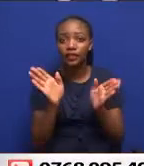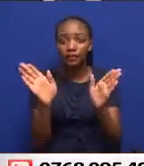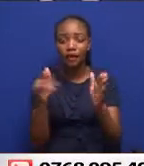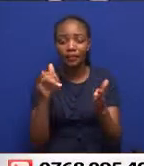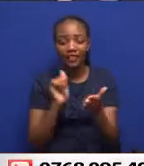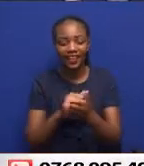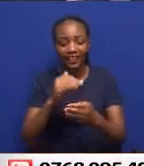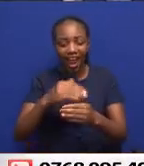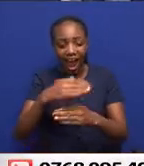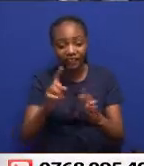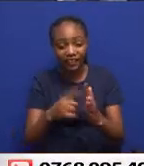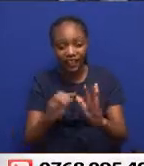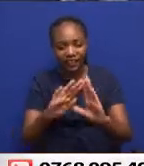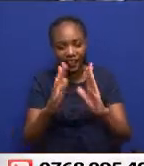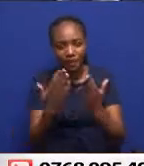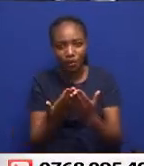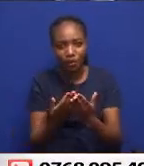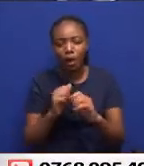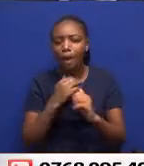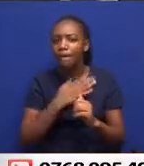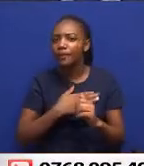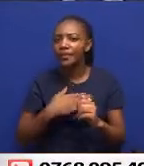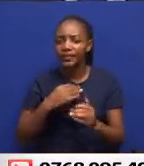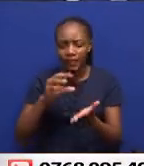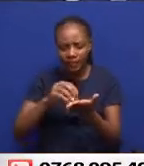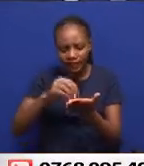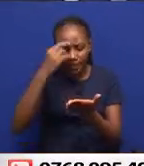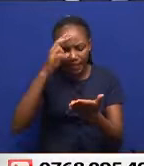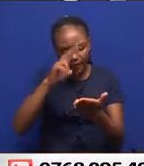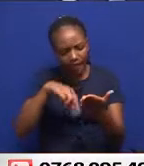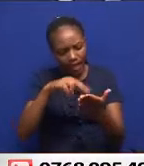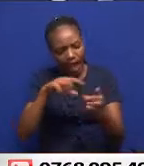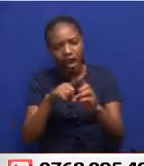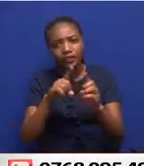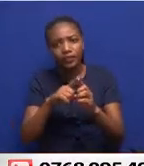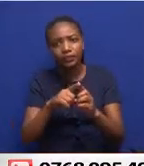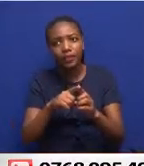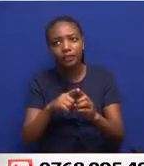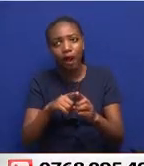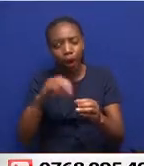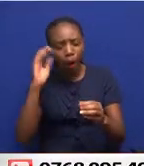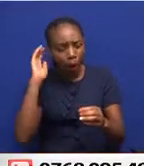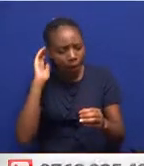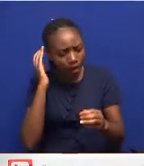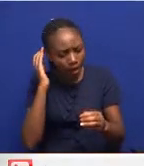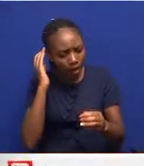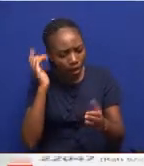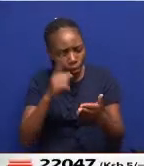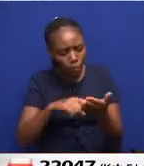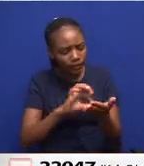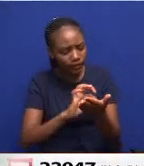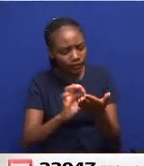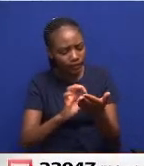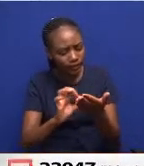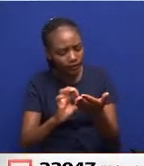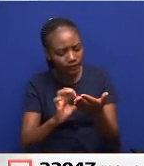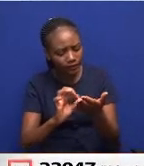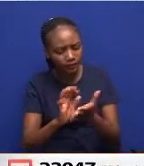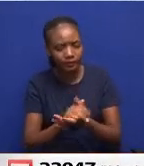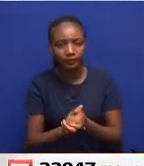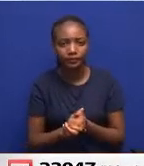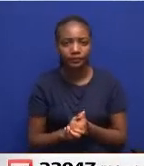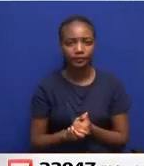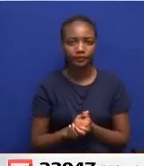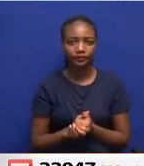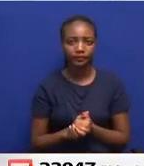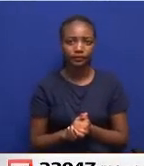uzinduzi wa kitabu hiki waweze kukisoma na kutekeleza kilichoandikwa. A use of scripture reference to carry out